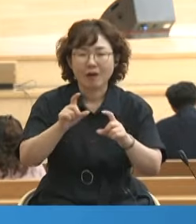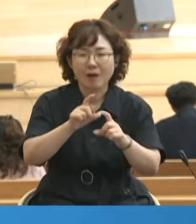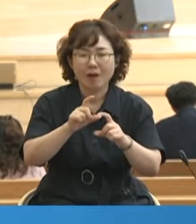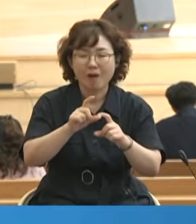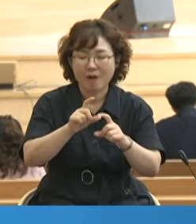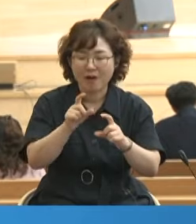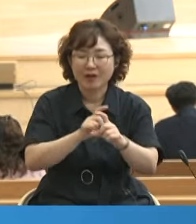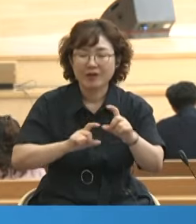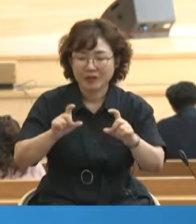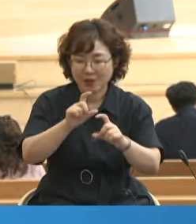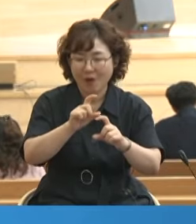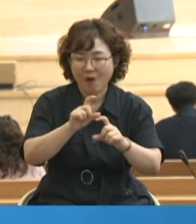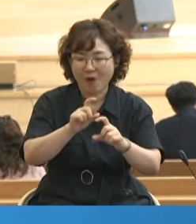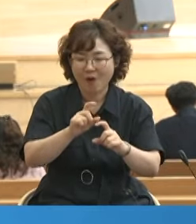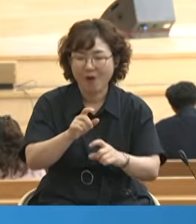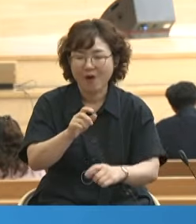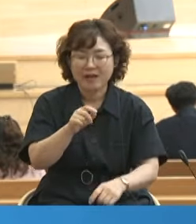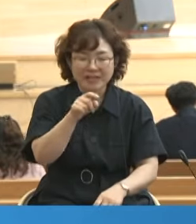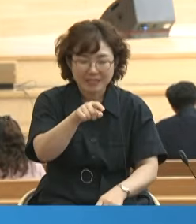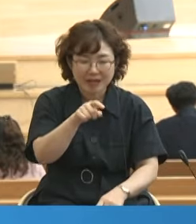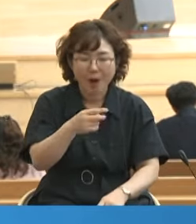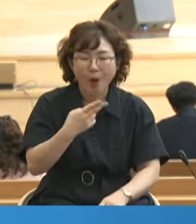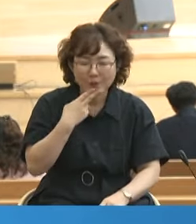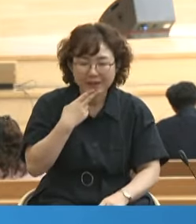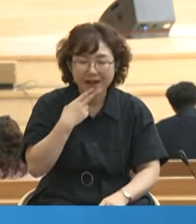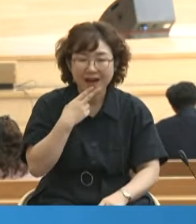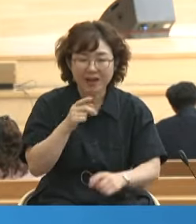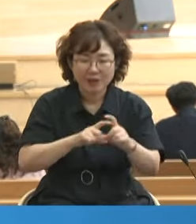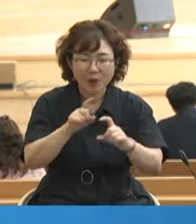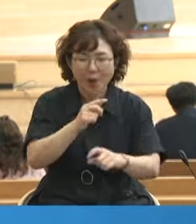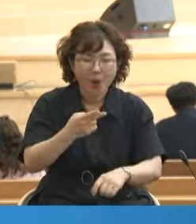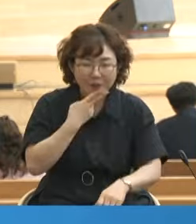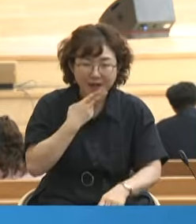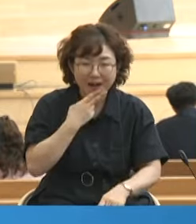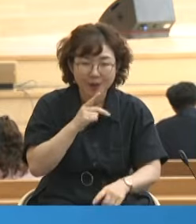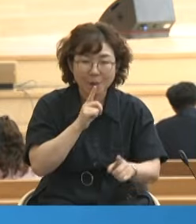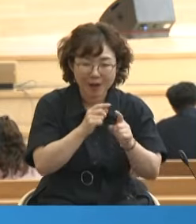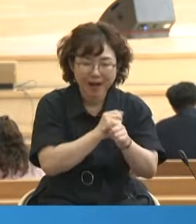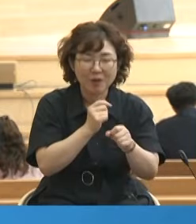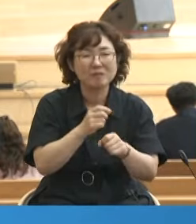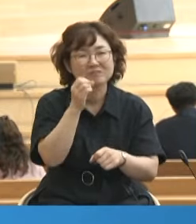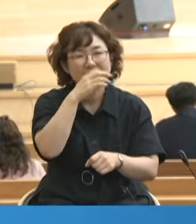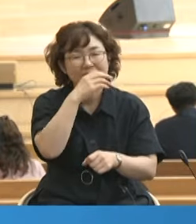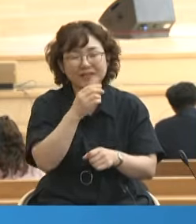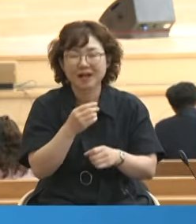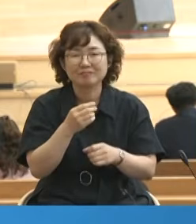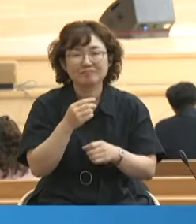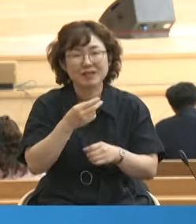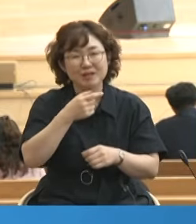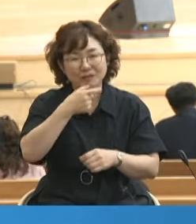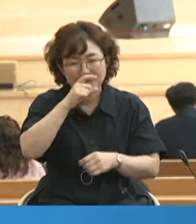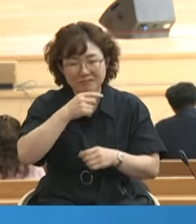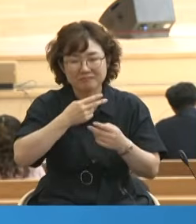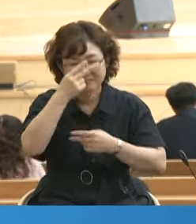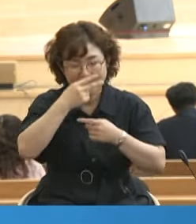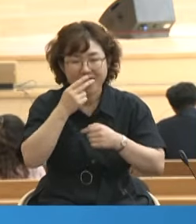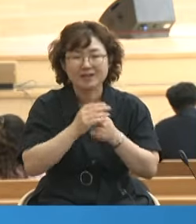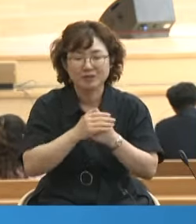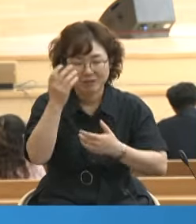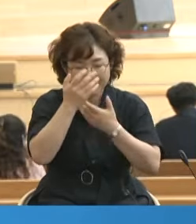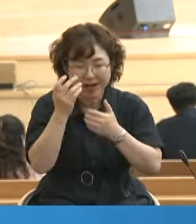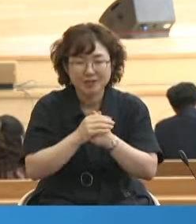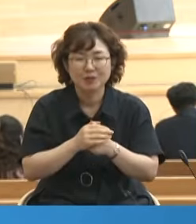세상이 끝이라고 하면서 먹고 마시고 장가 들고 시집 가고 그냥 세상에 흠뻑